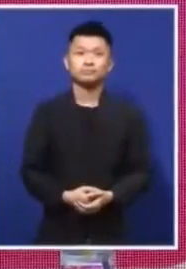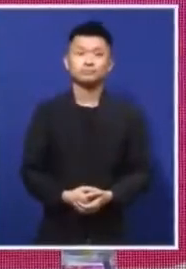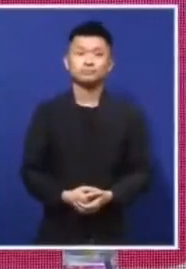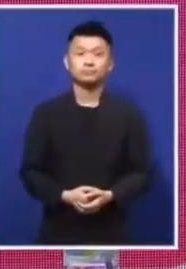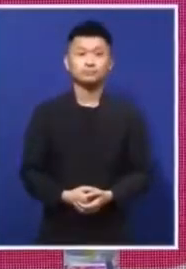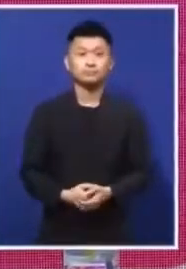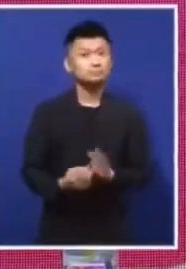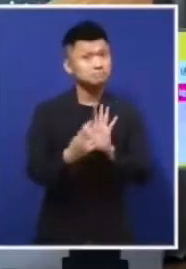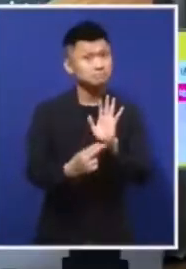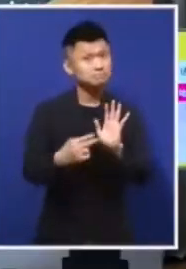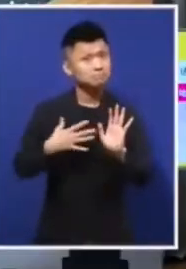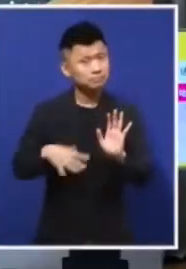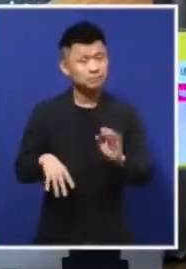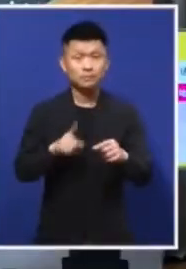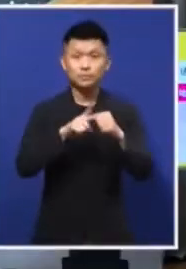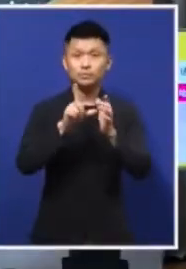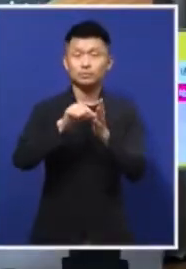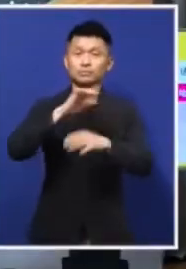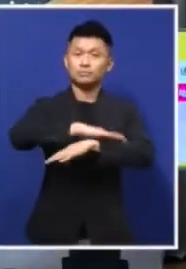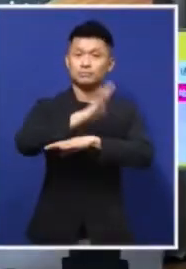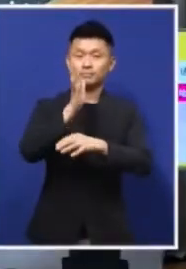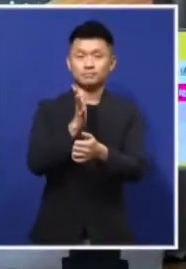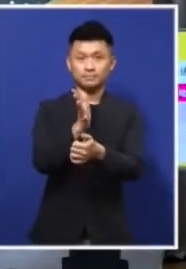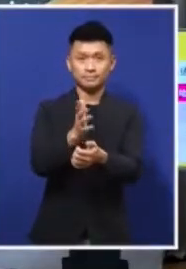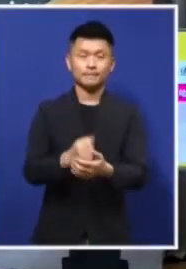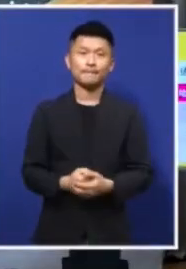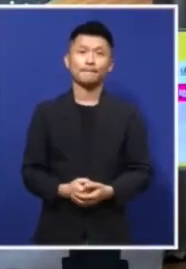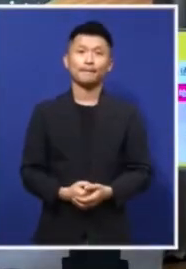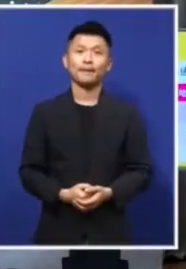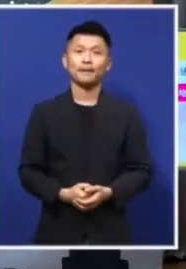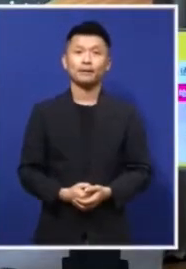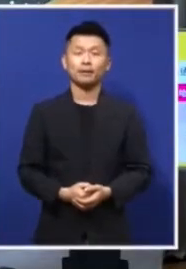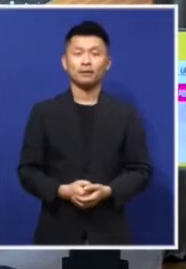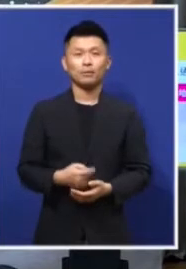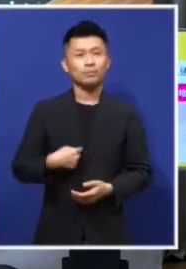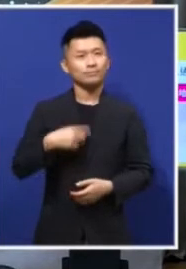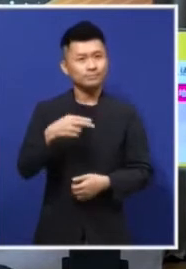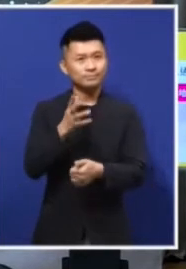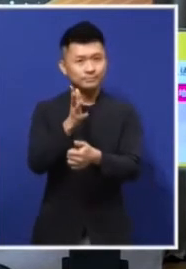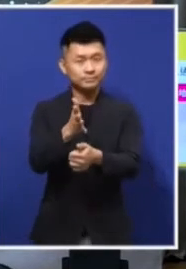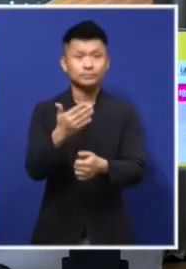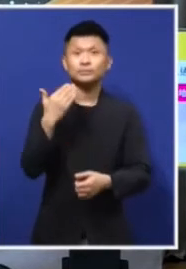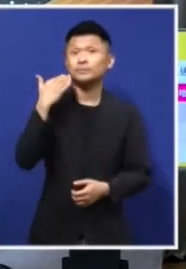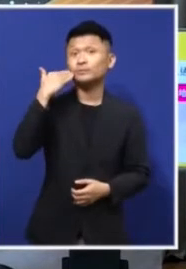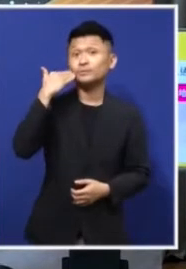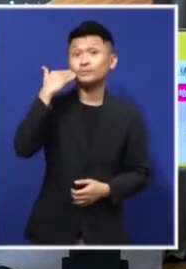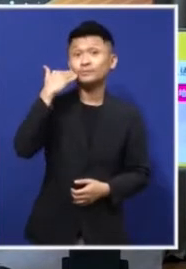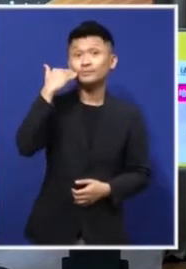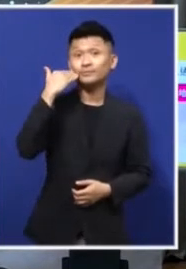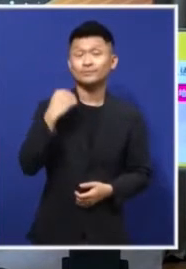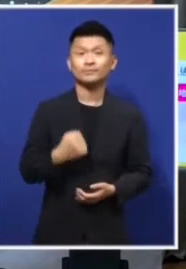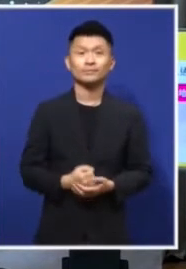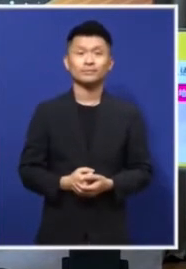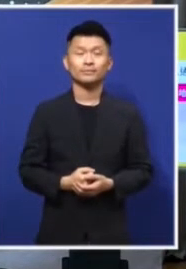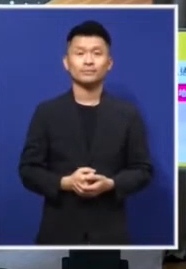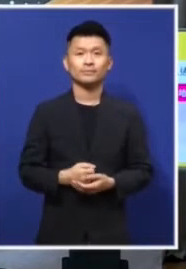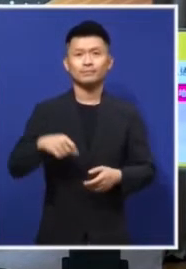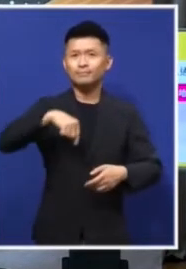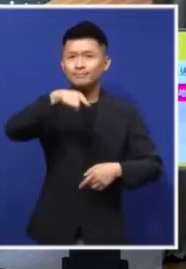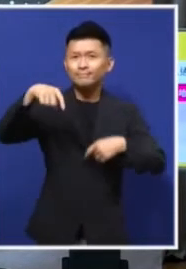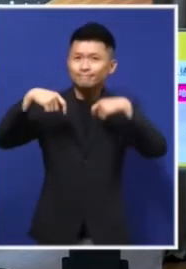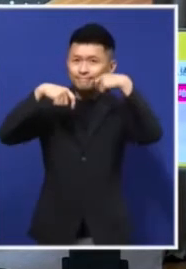得，忠实。 那我想确认一下，那如果说，因为各大家还是会